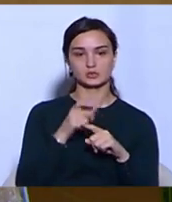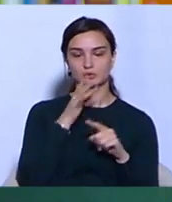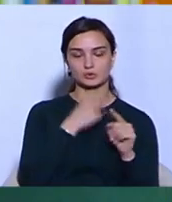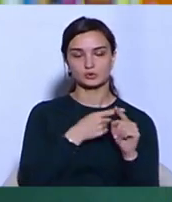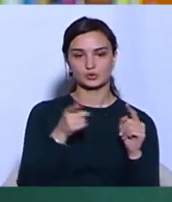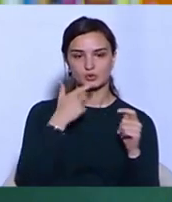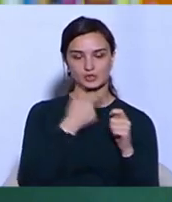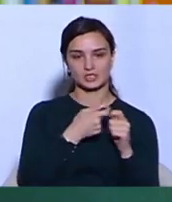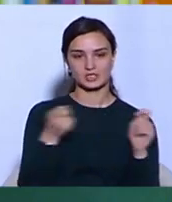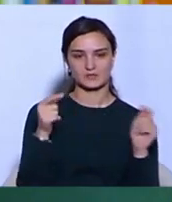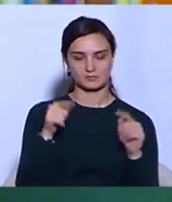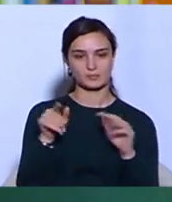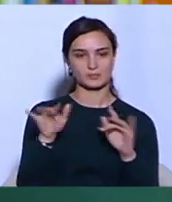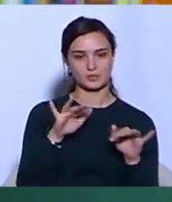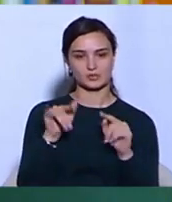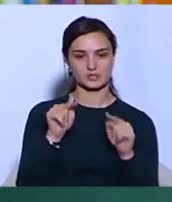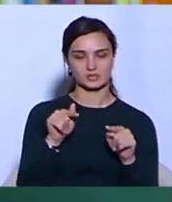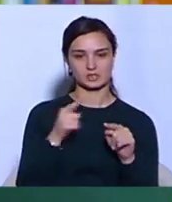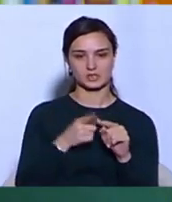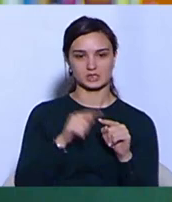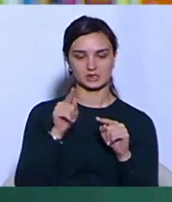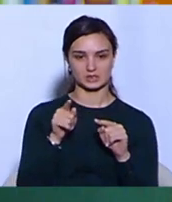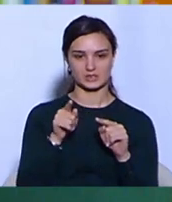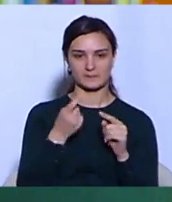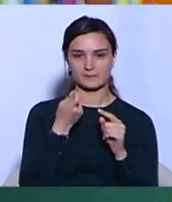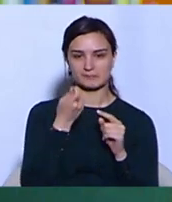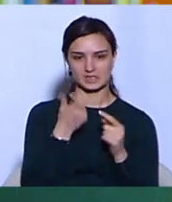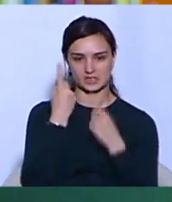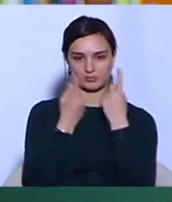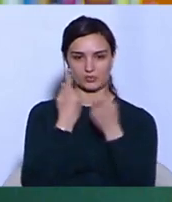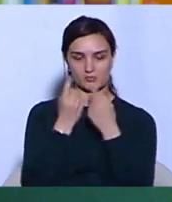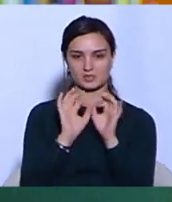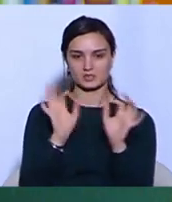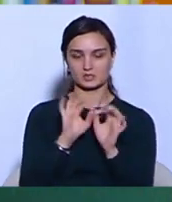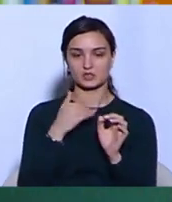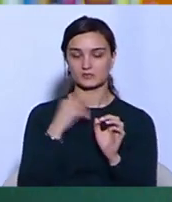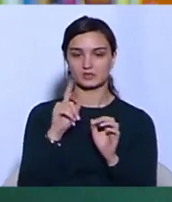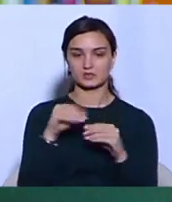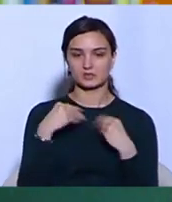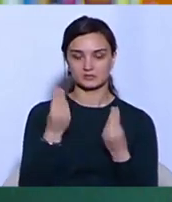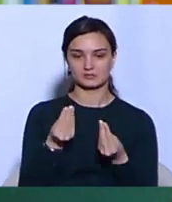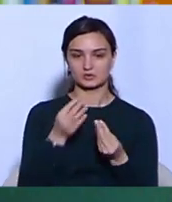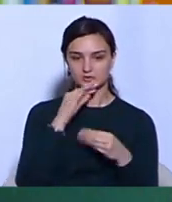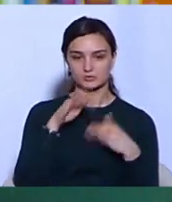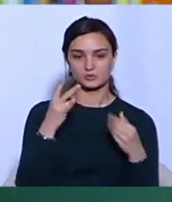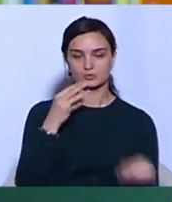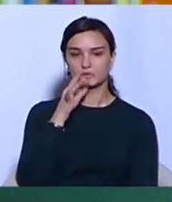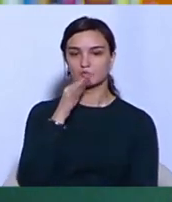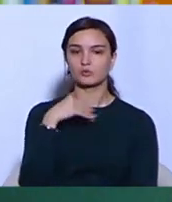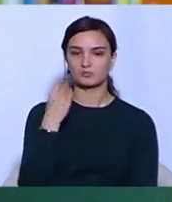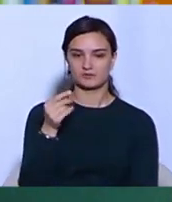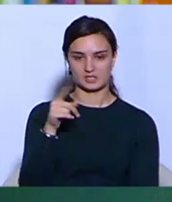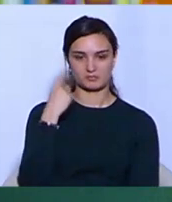დროში გაწერილი ხანგრძლივი პროცესი, რადგანაც ის მცირე ინფორმაცია, რომელსაც ჩვენ ვაწვით ინდივიდს, შემდეგ უნდა მივცეთ დრო